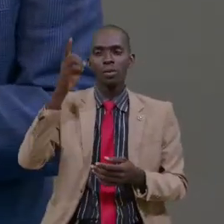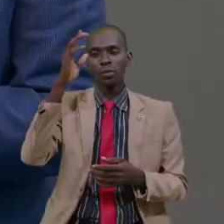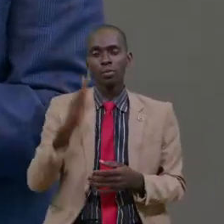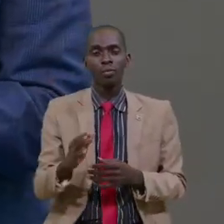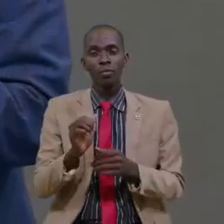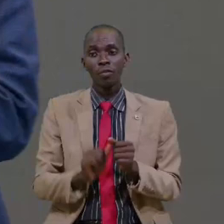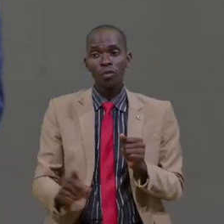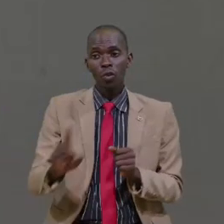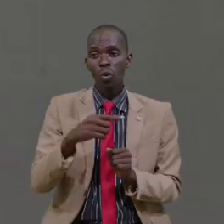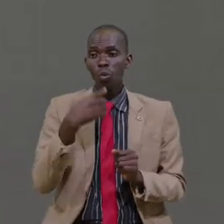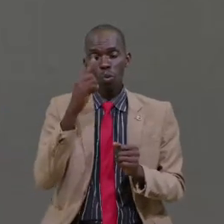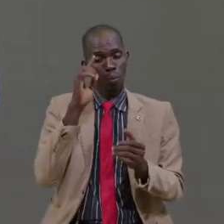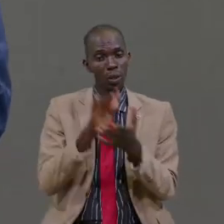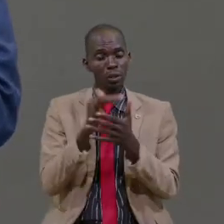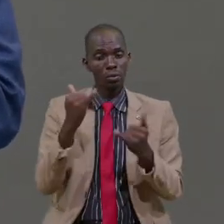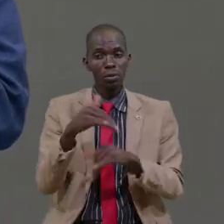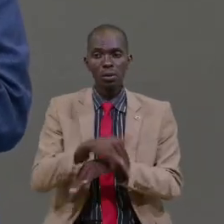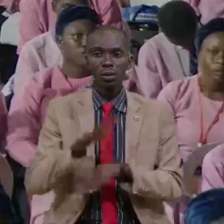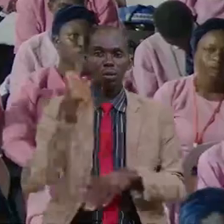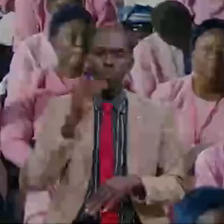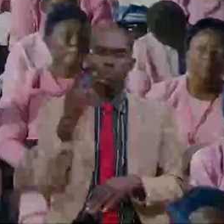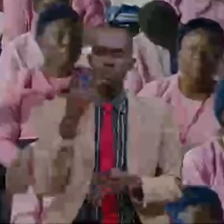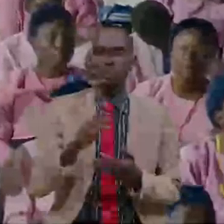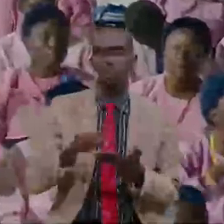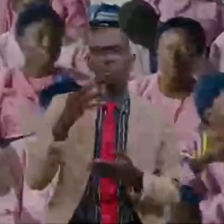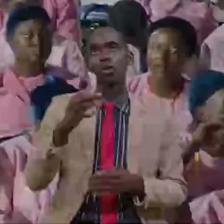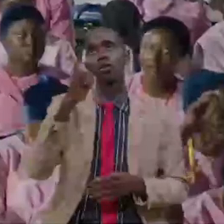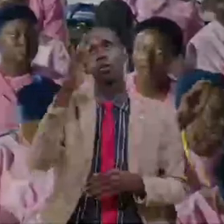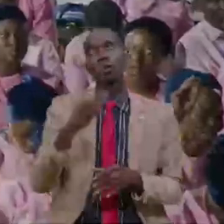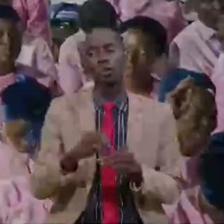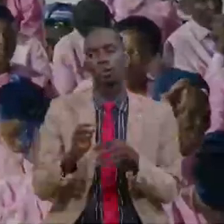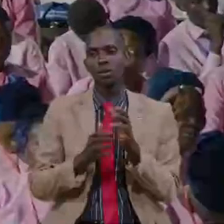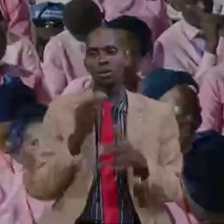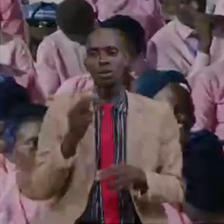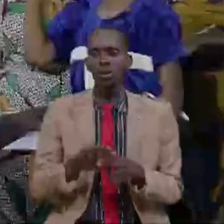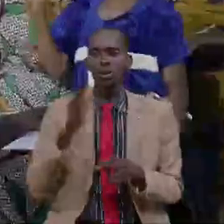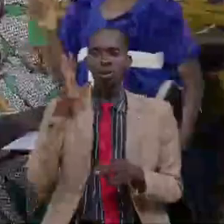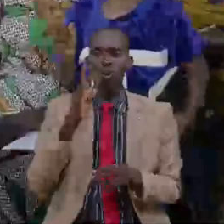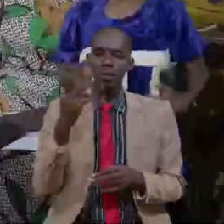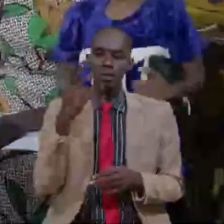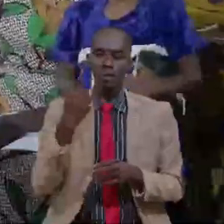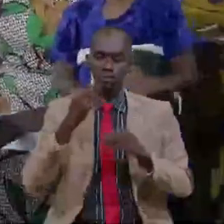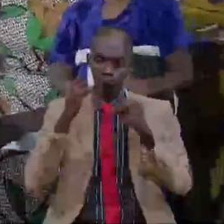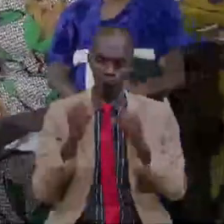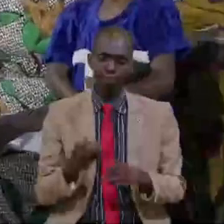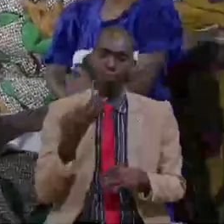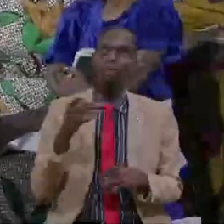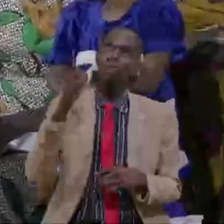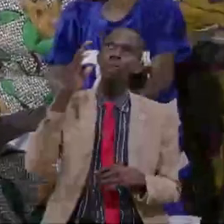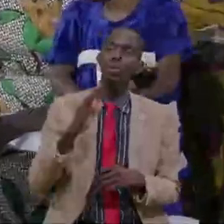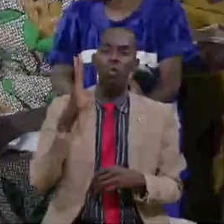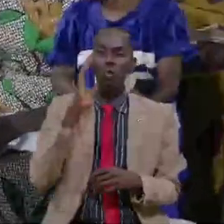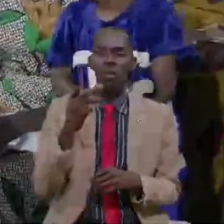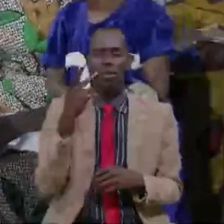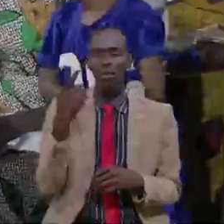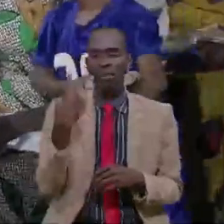Dieu. Quiconque croit ce soir verra la gloire de Dieu, verra la puissance de Dieu,